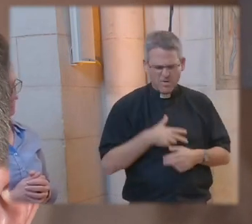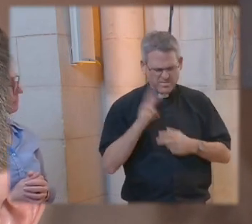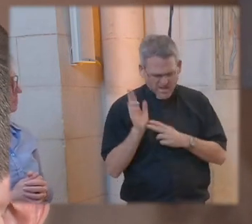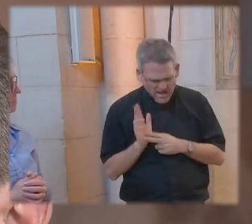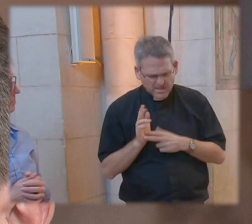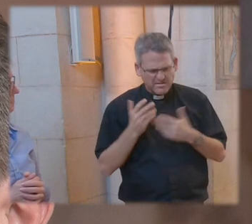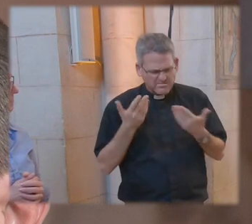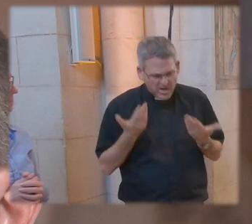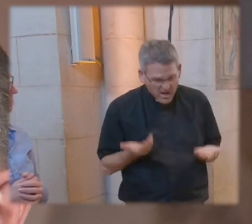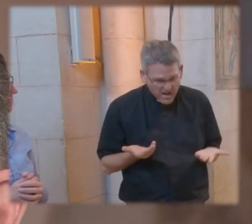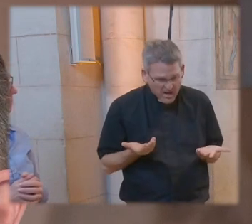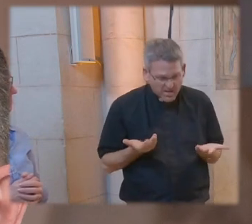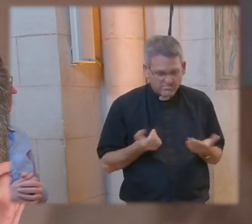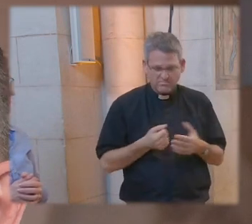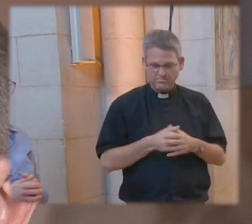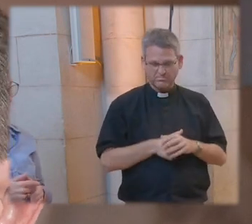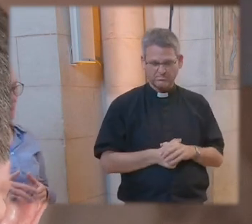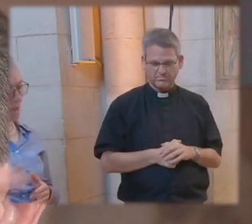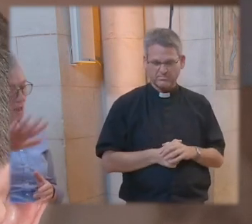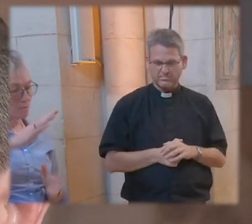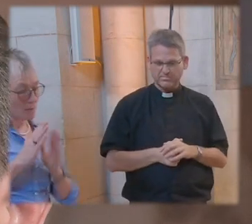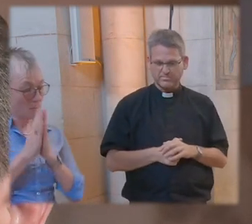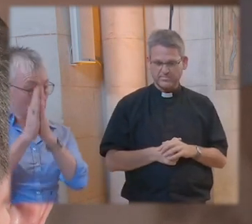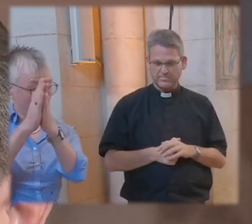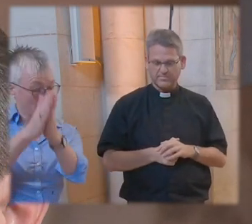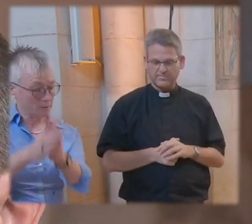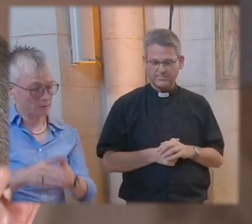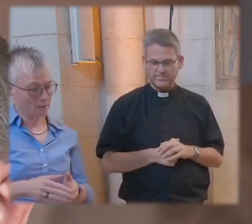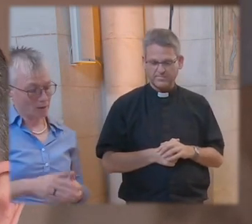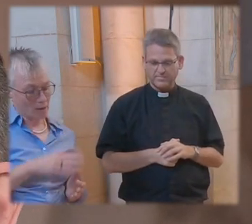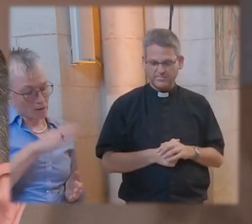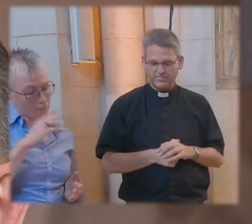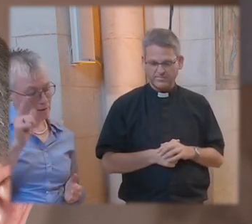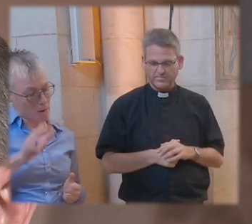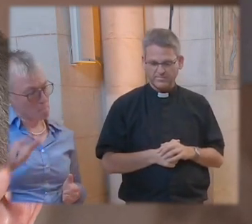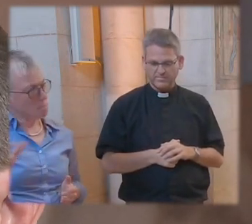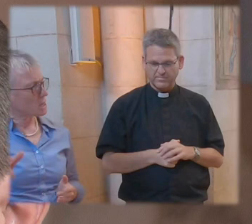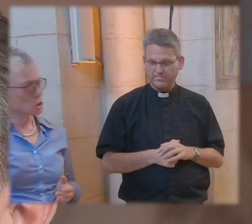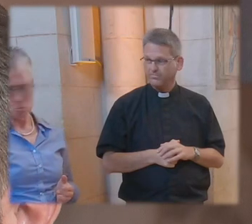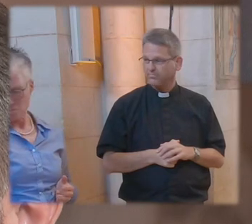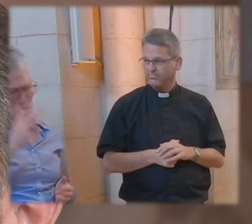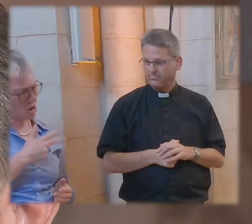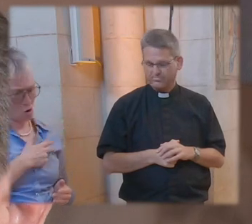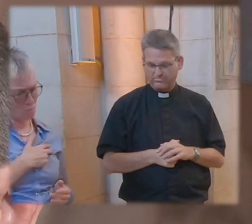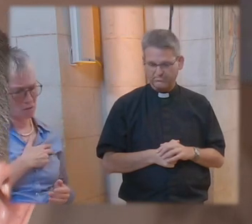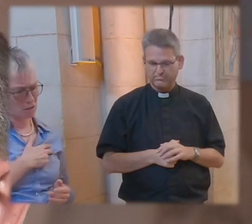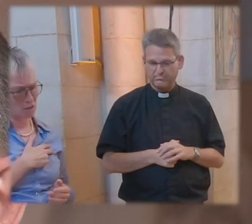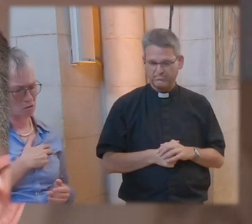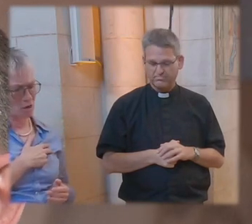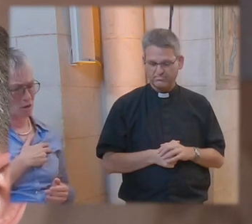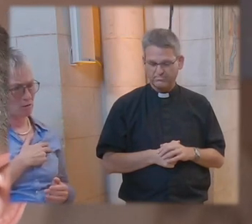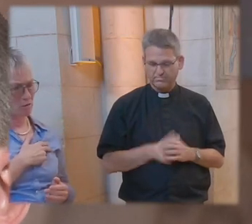Wir beten für alle, die nicht an Gott glauben können, für die Christen, die von Enttäuschung und Zweifel geplagt